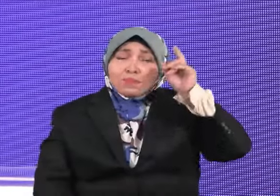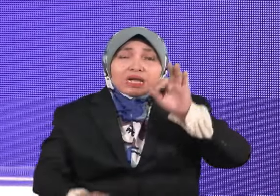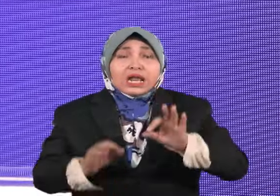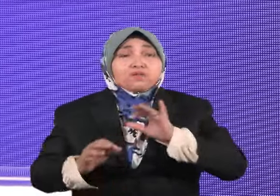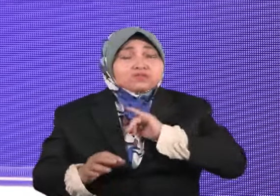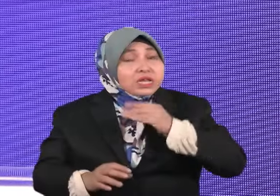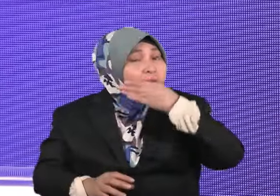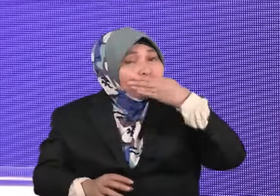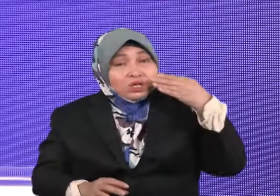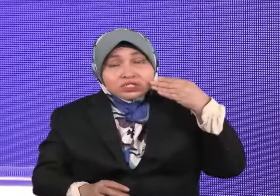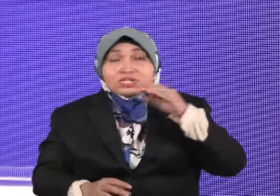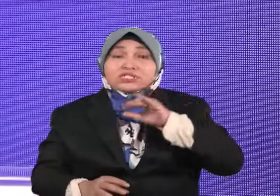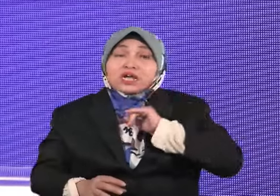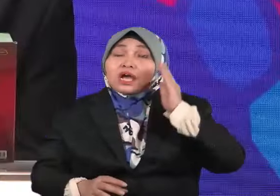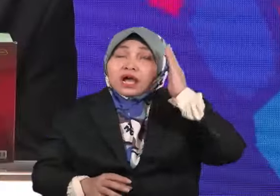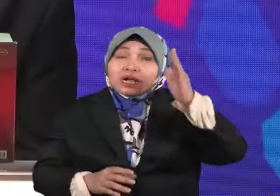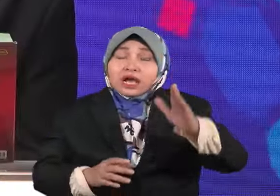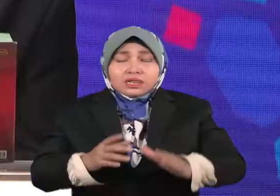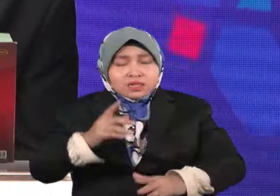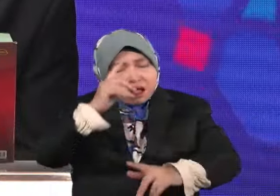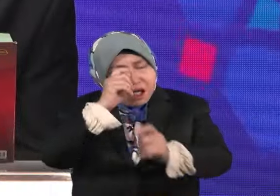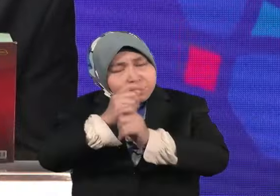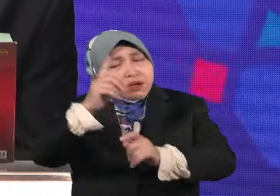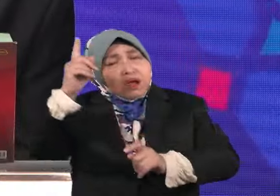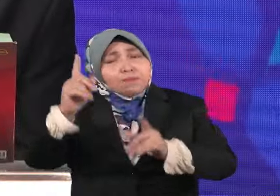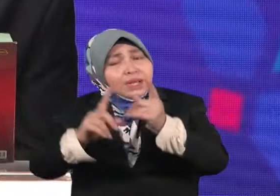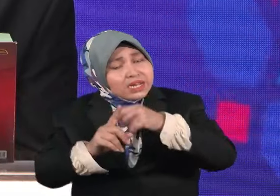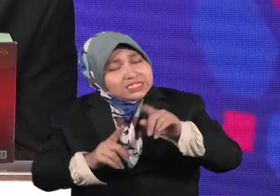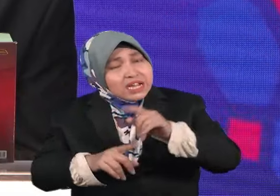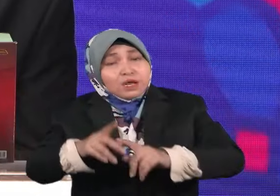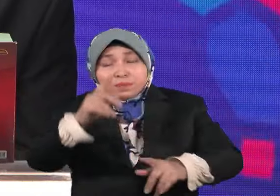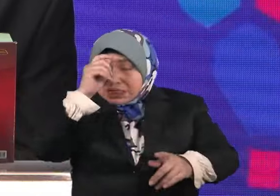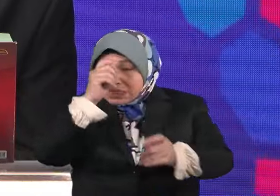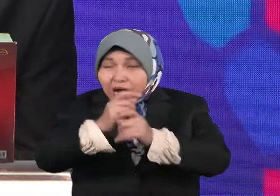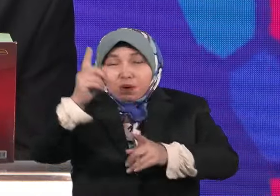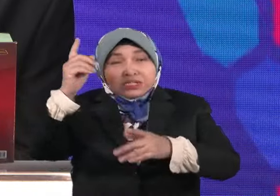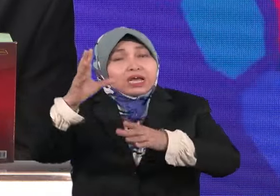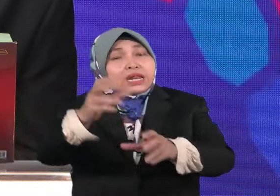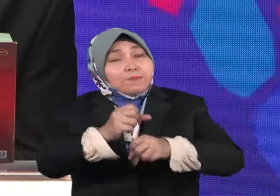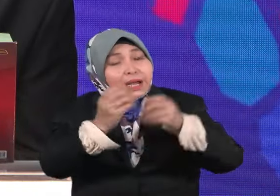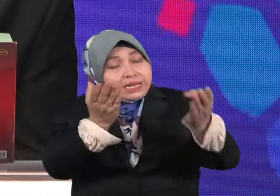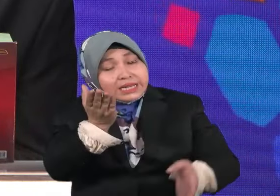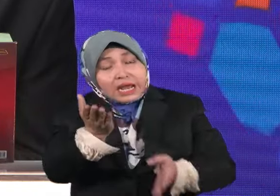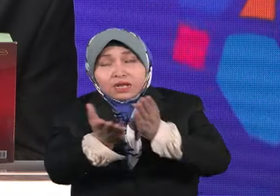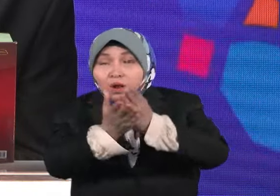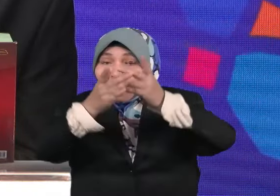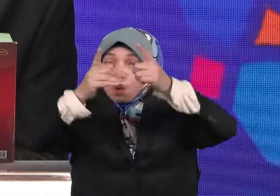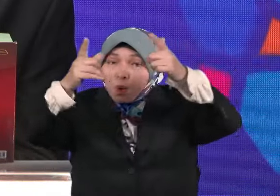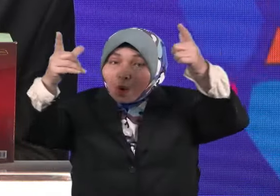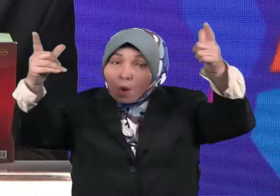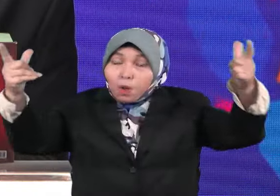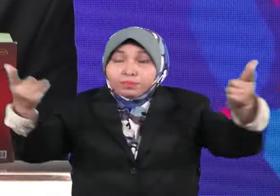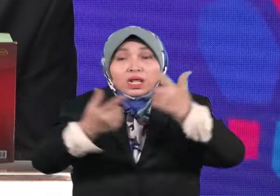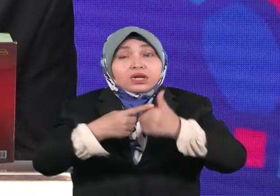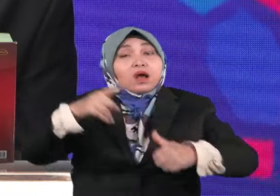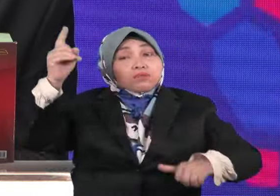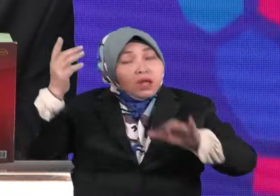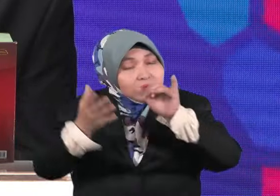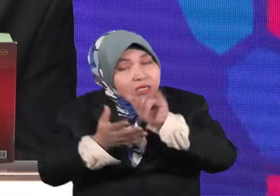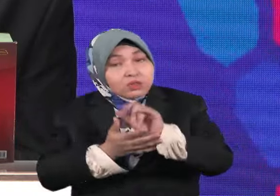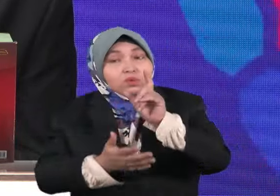puasa, saya akan bertakwa. Bila saya bertakwa, saya akan mendapat hidayah yang lebih luas daripada Allah. Maka